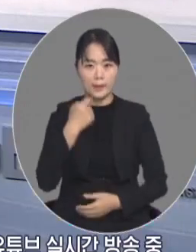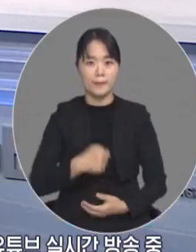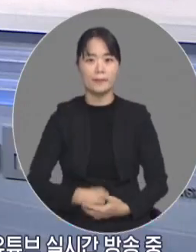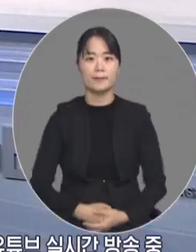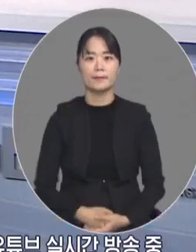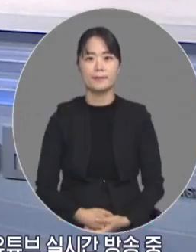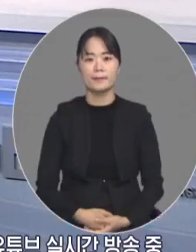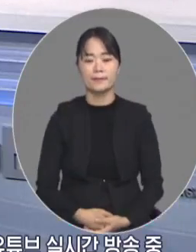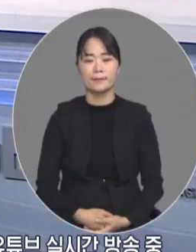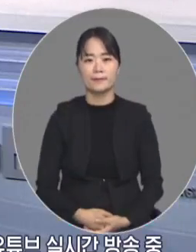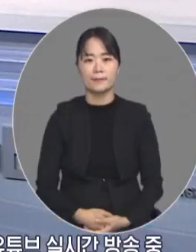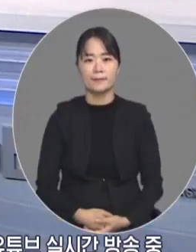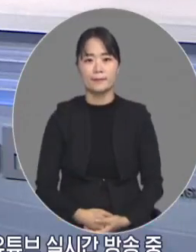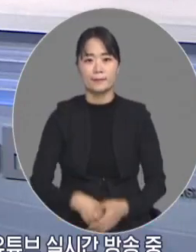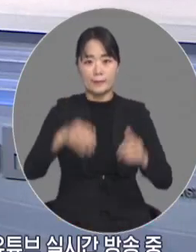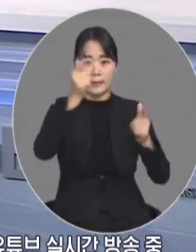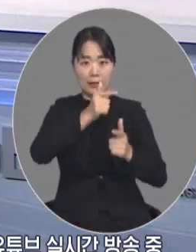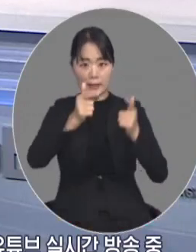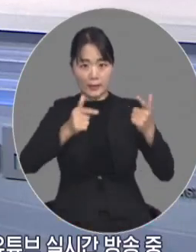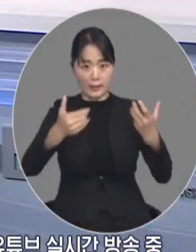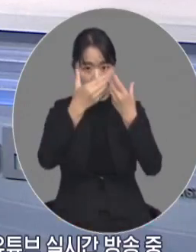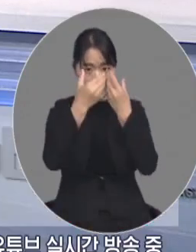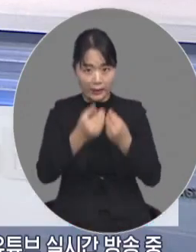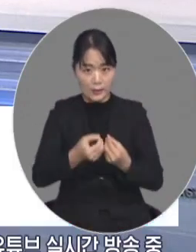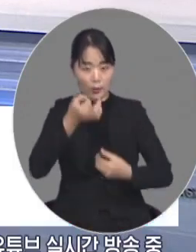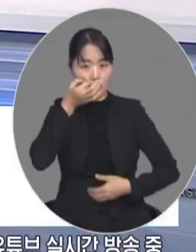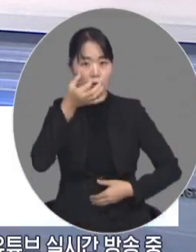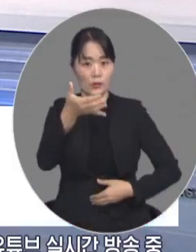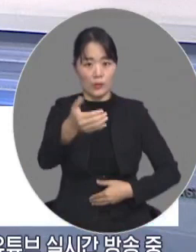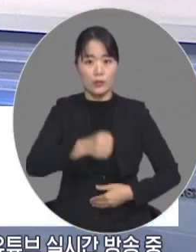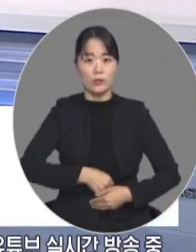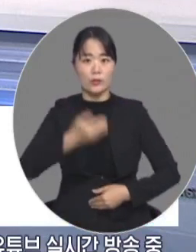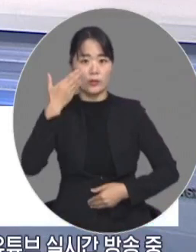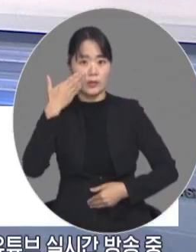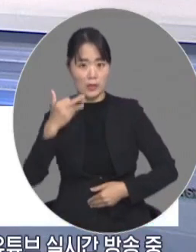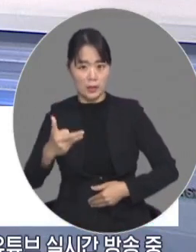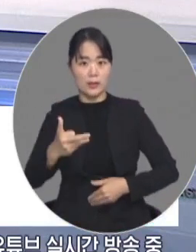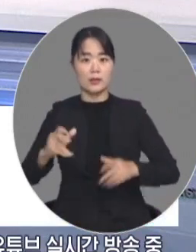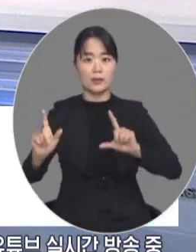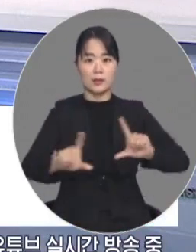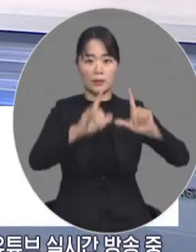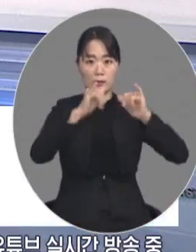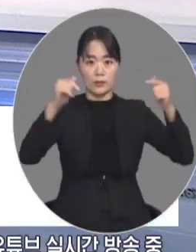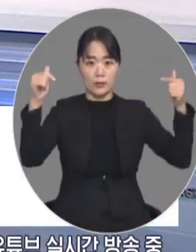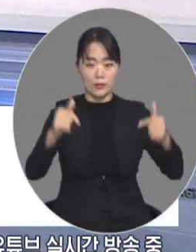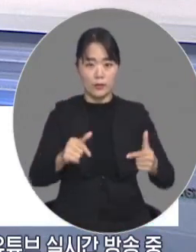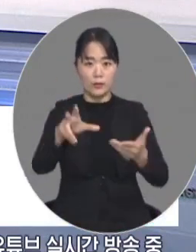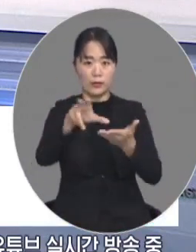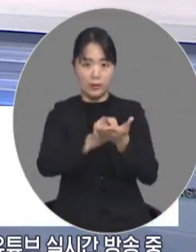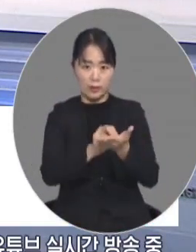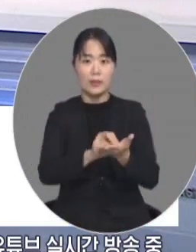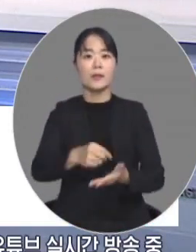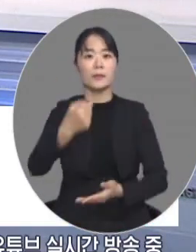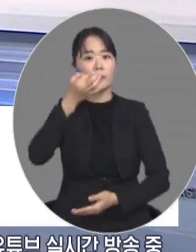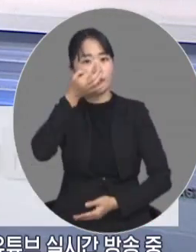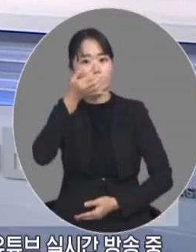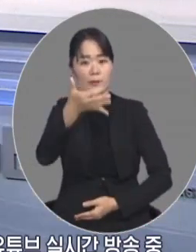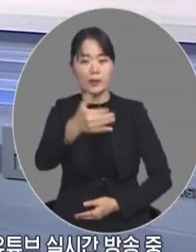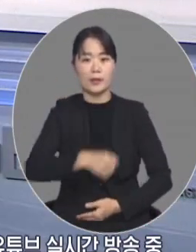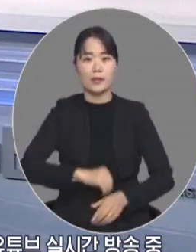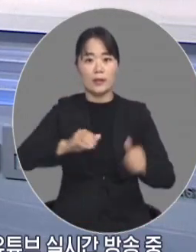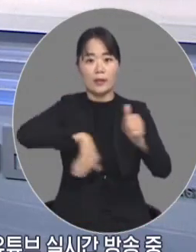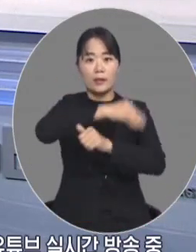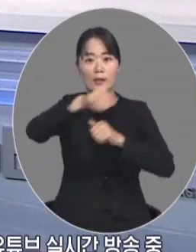네. 다양한 사례들을 통해서 울산이 처한 이 인구 감소 문제를 짚어봤습니다. 상황이 어떻습니까?